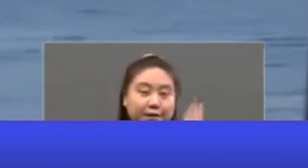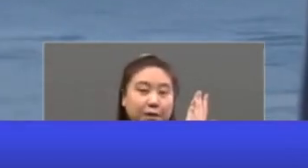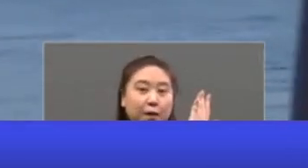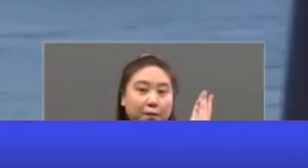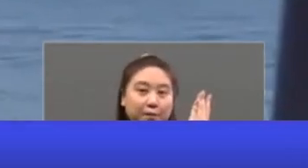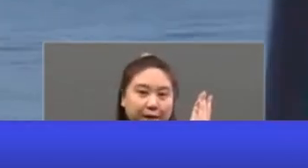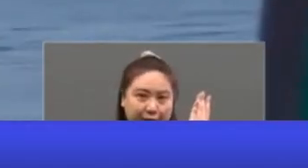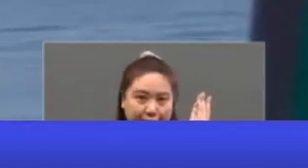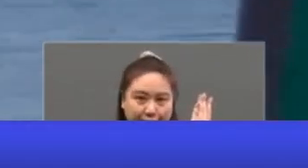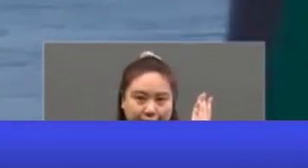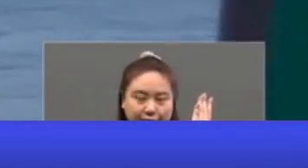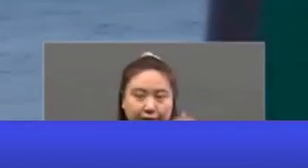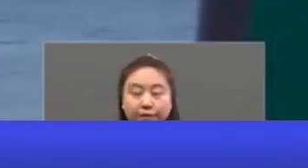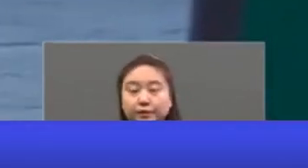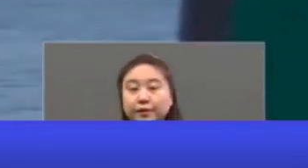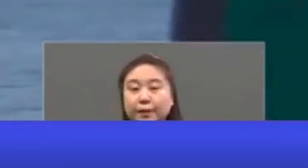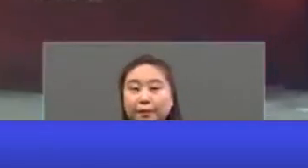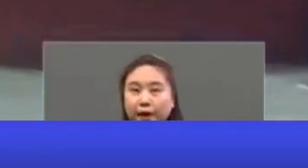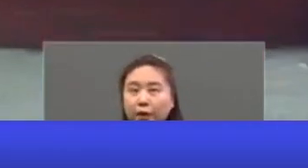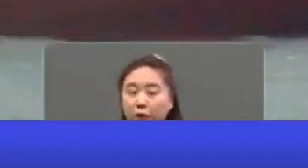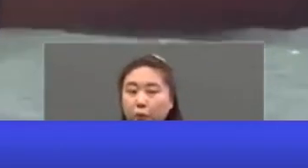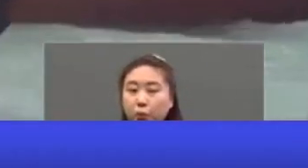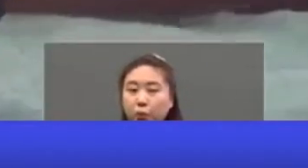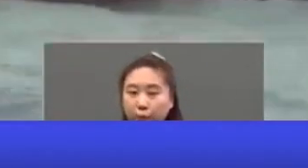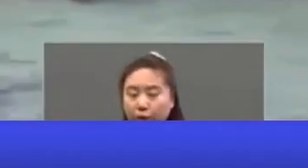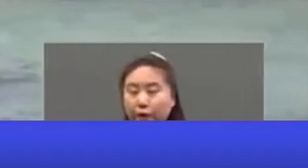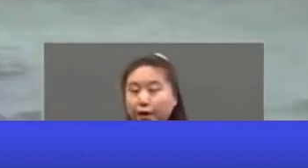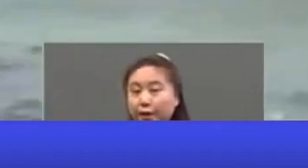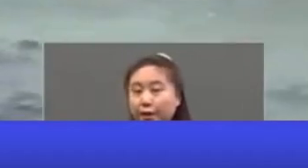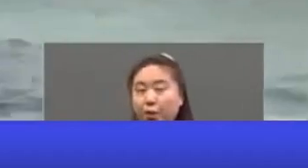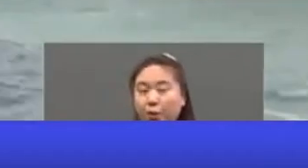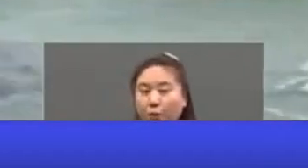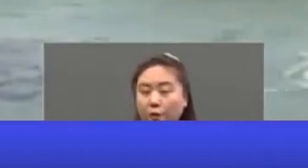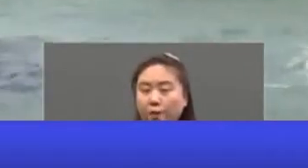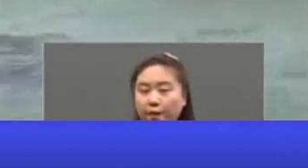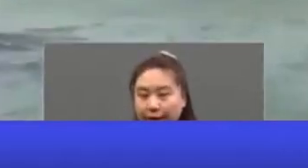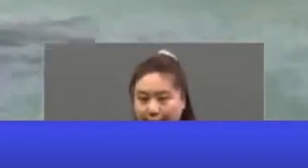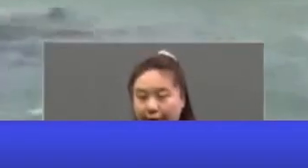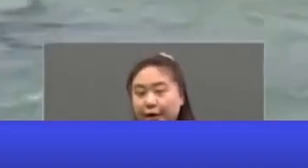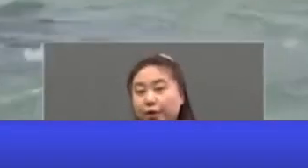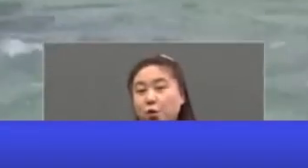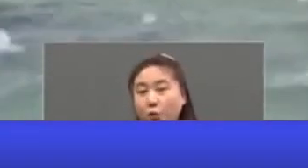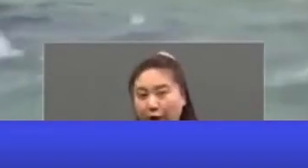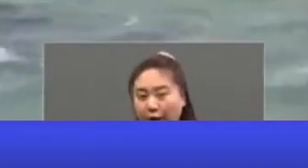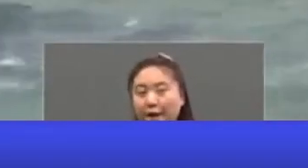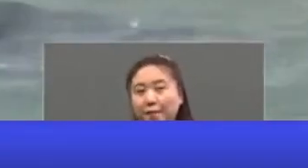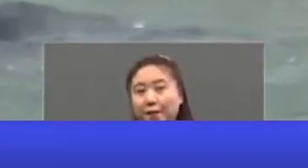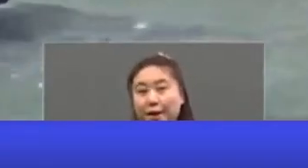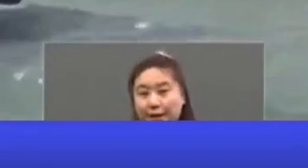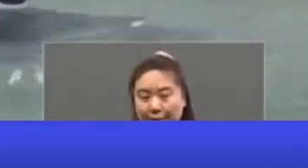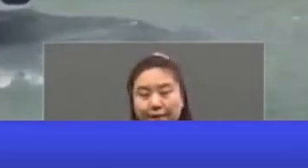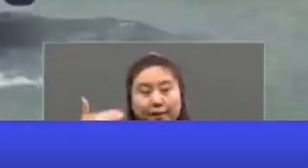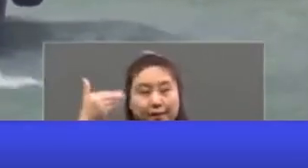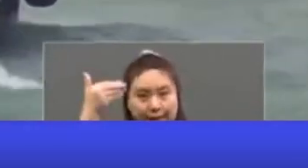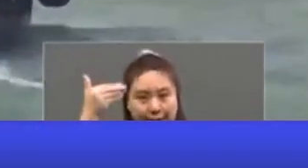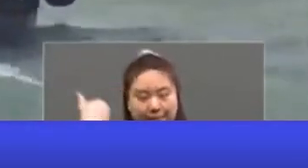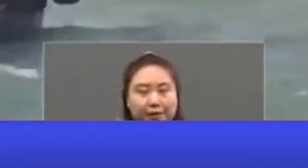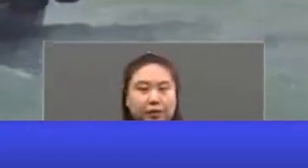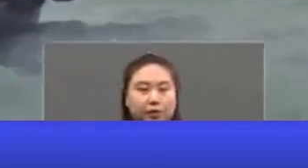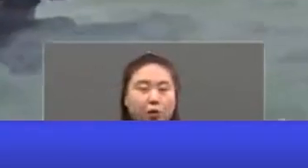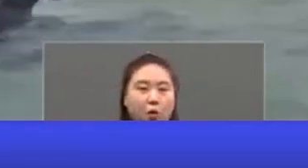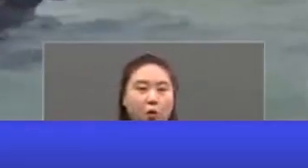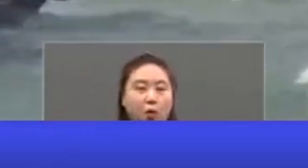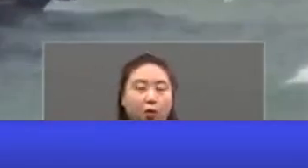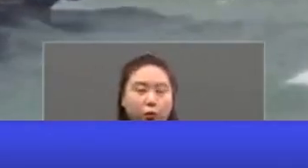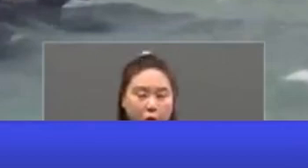อดคล้องกับพันธสัญญาระหว่างประเทศที่ผมได้กล่าวไปแล้วเมื่อสักครู่นะฮ ะ เราก็มีการปรับปรุงกฎหมายออกมาใหม่ในปี2558แล้วก็